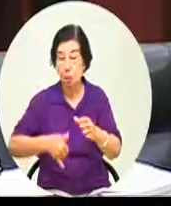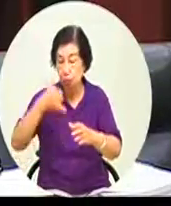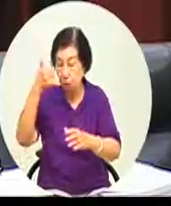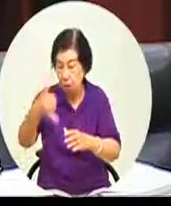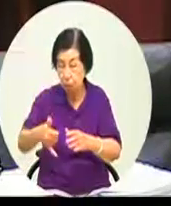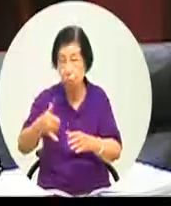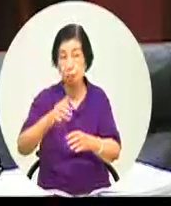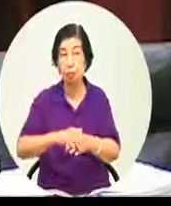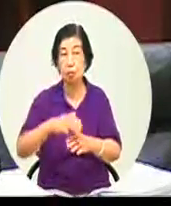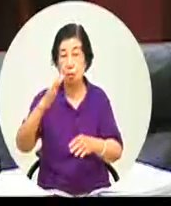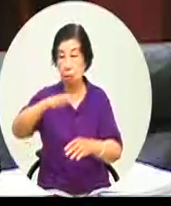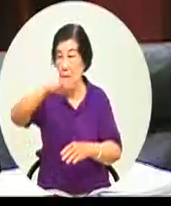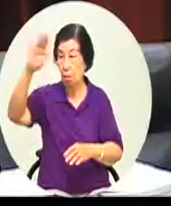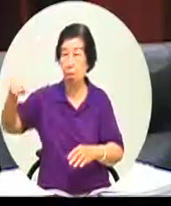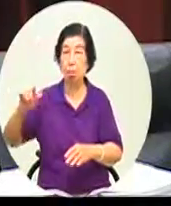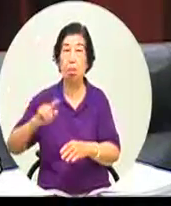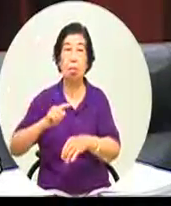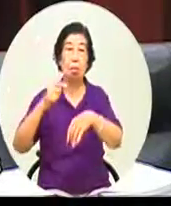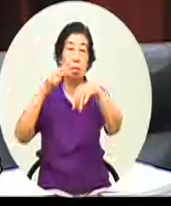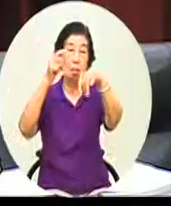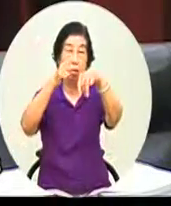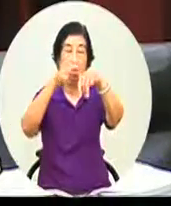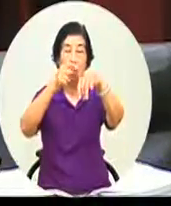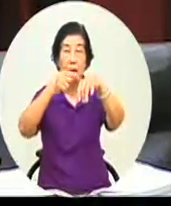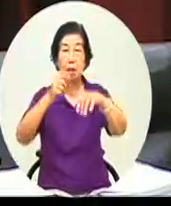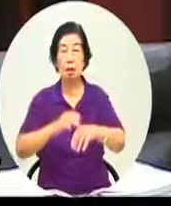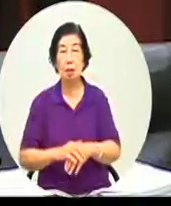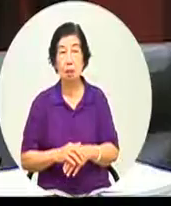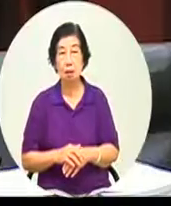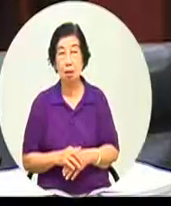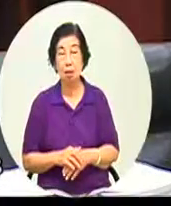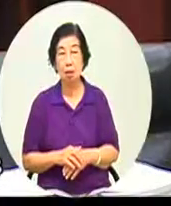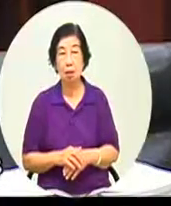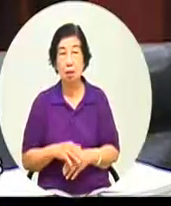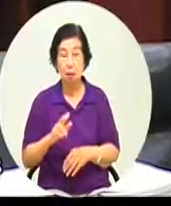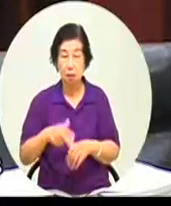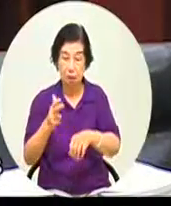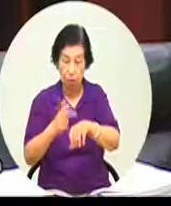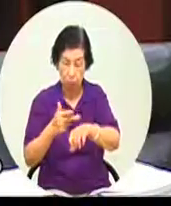后壁迄山顶。但是伊是你是因恁的专业，